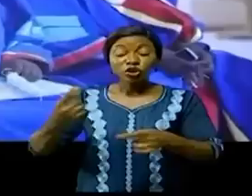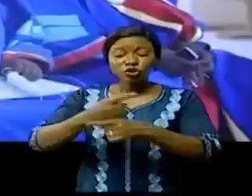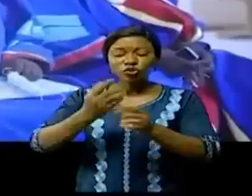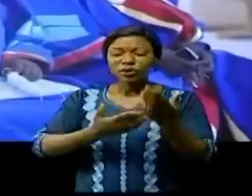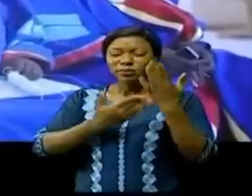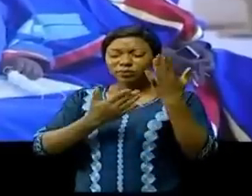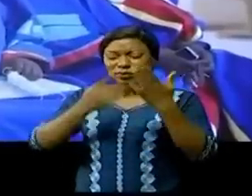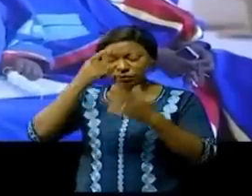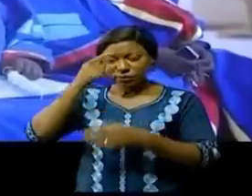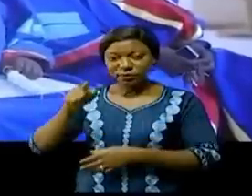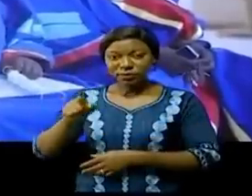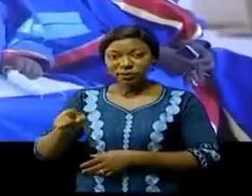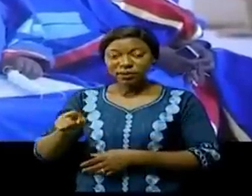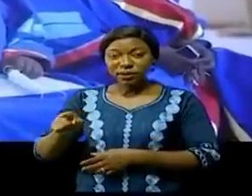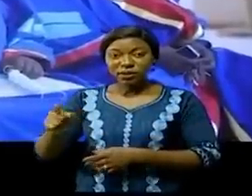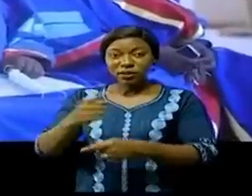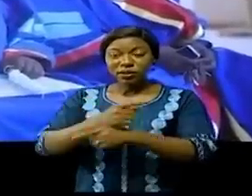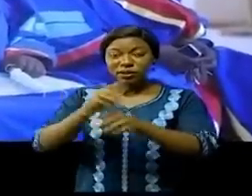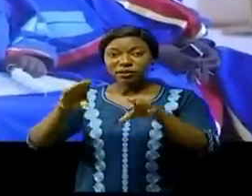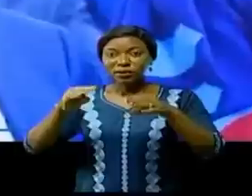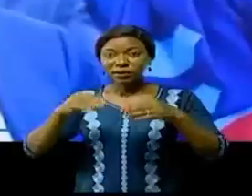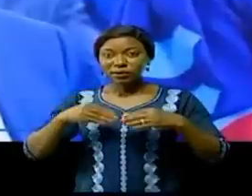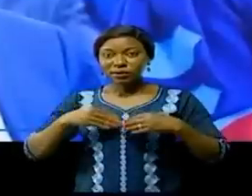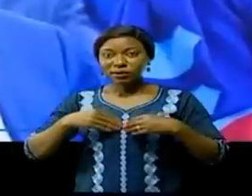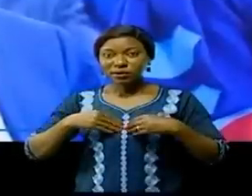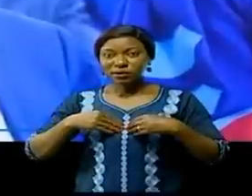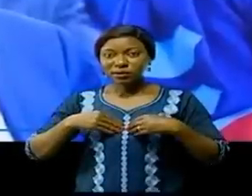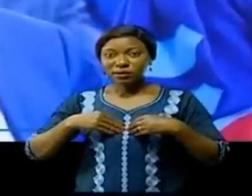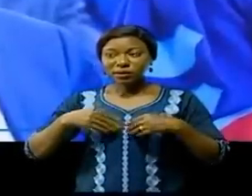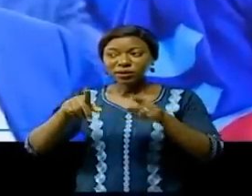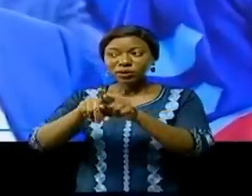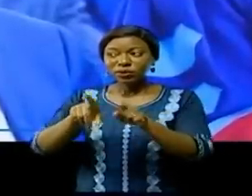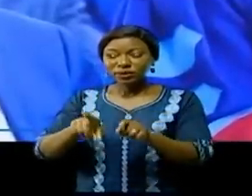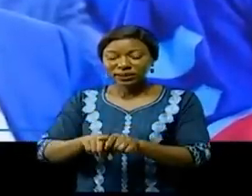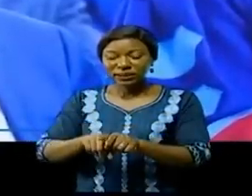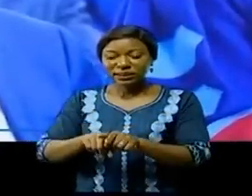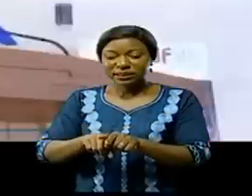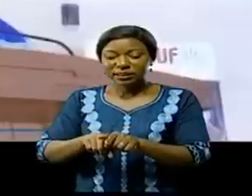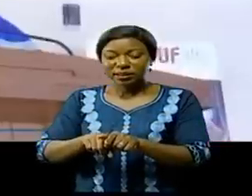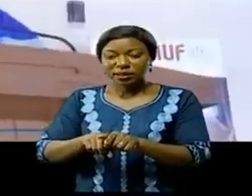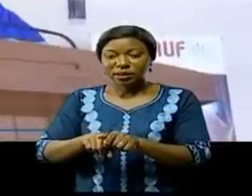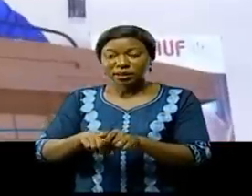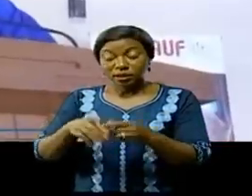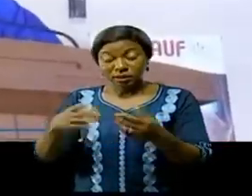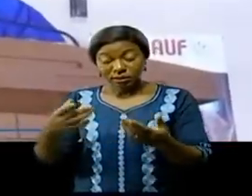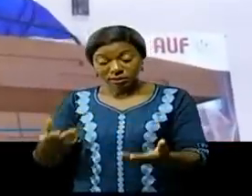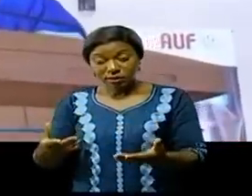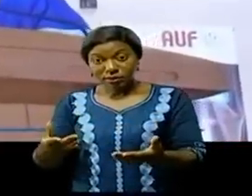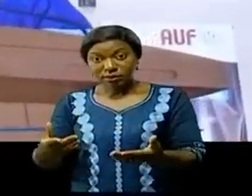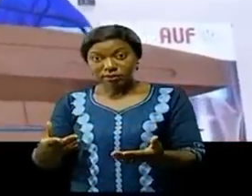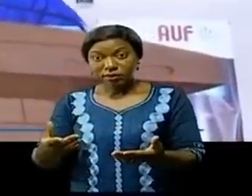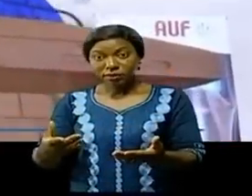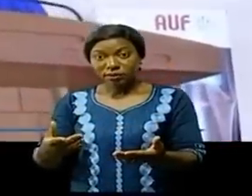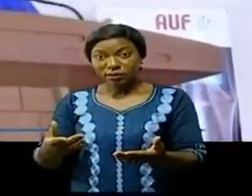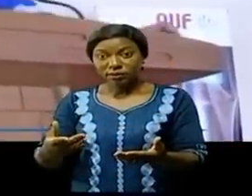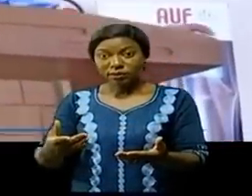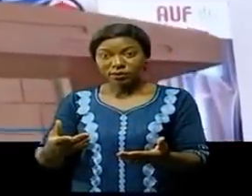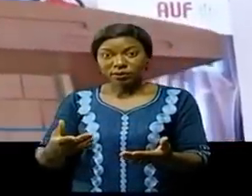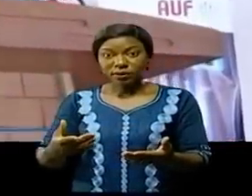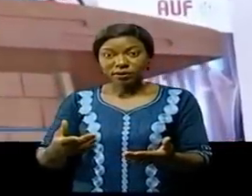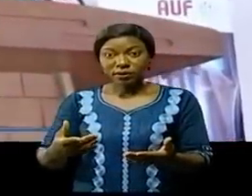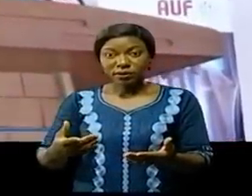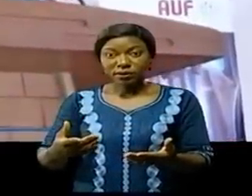moi. Aujourd'hui, et je l'accepte d'autant plus avec beaucoup d'émotion. Vous savez,